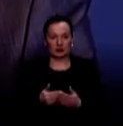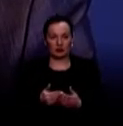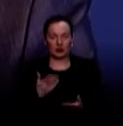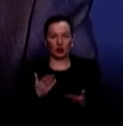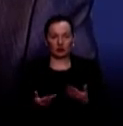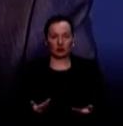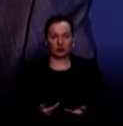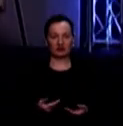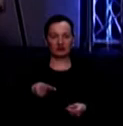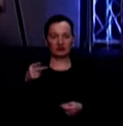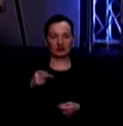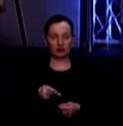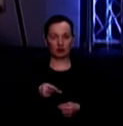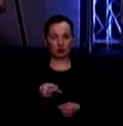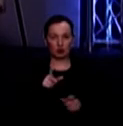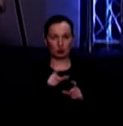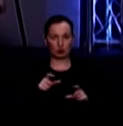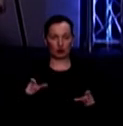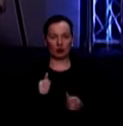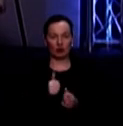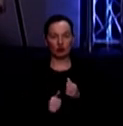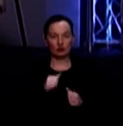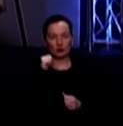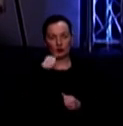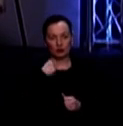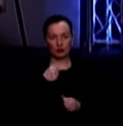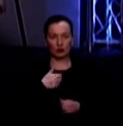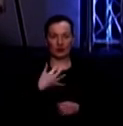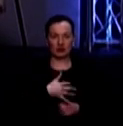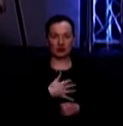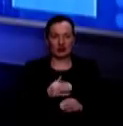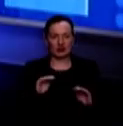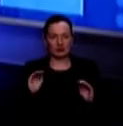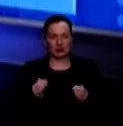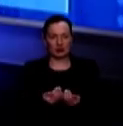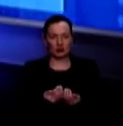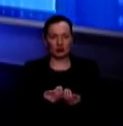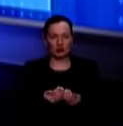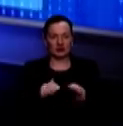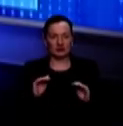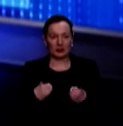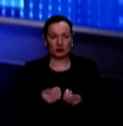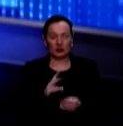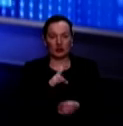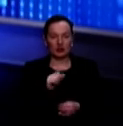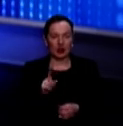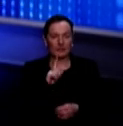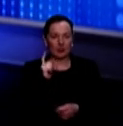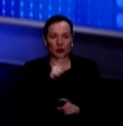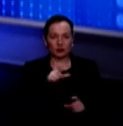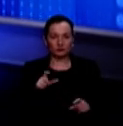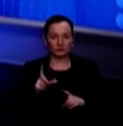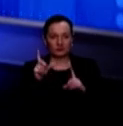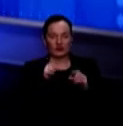живе 2000 людей, то кожного року 50 зменшується. Зменшується ж на кого? На молодь в основному, яка їде кудись